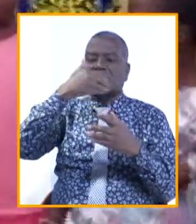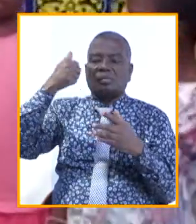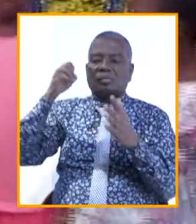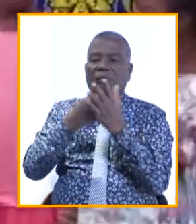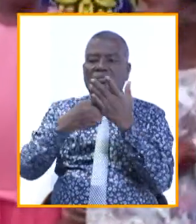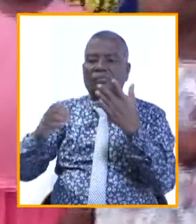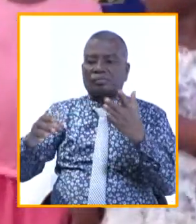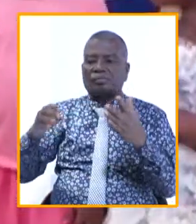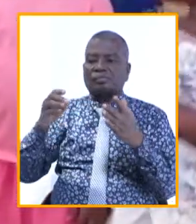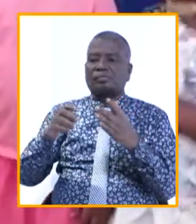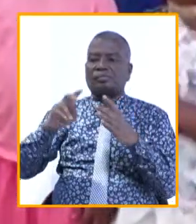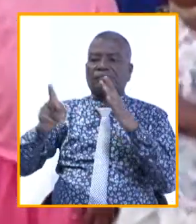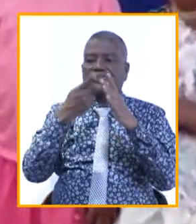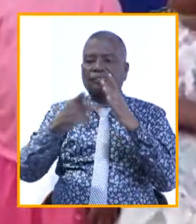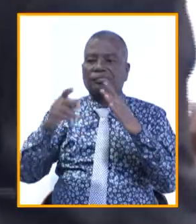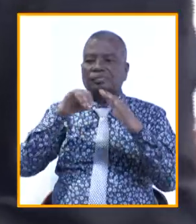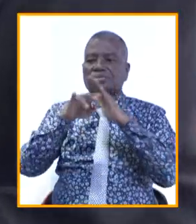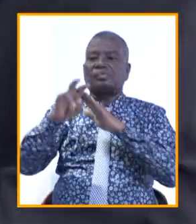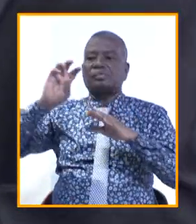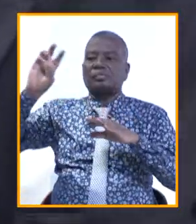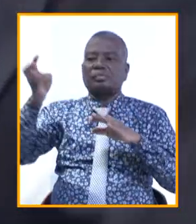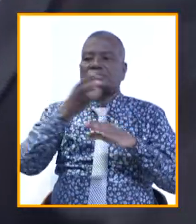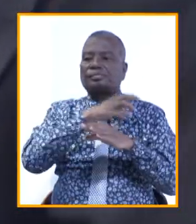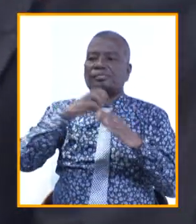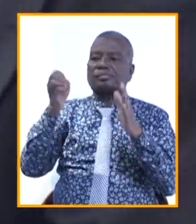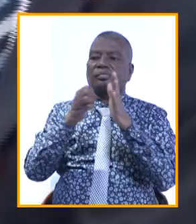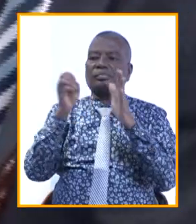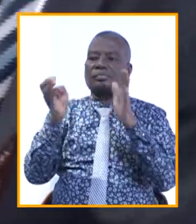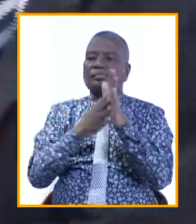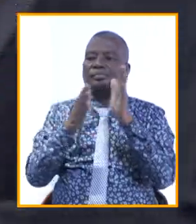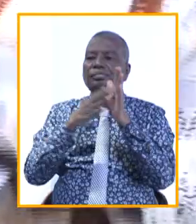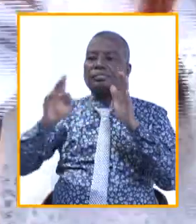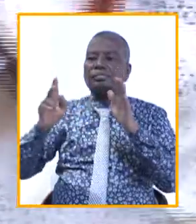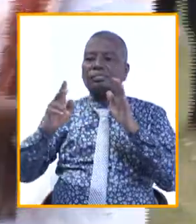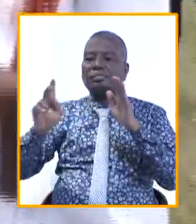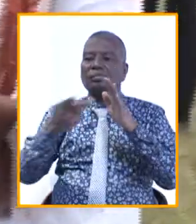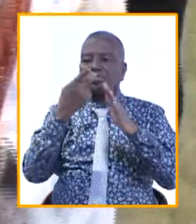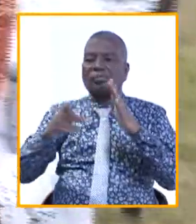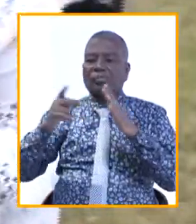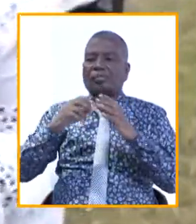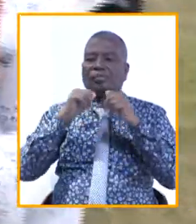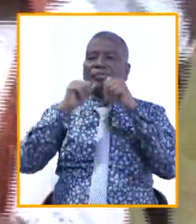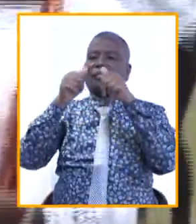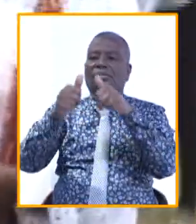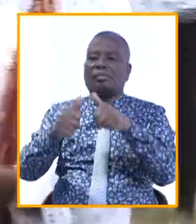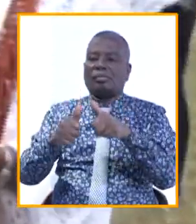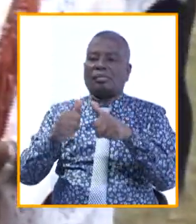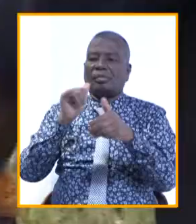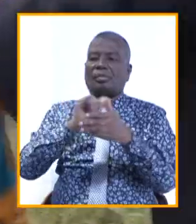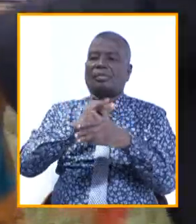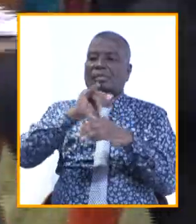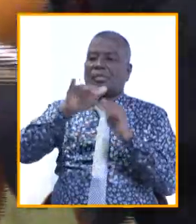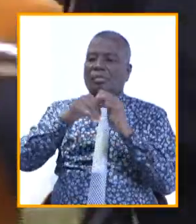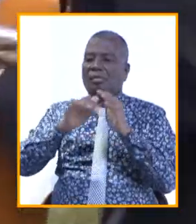préparatoires deuxième année et de l'entrée en sixième des écoles primaires publiques du canton Dieko récompensés. Ces